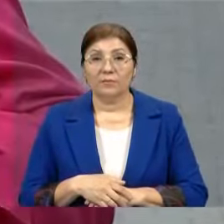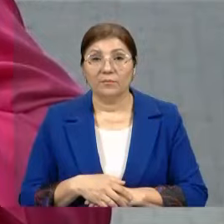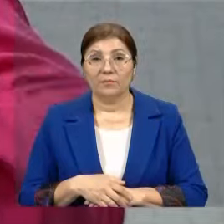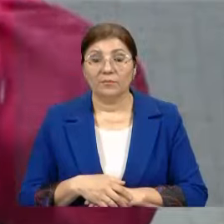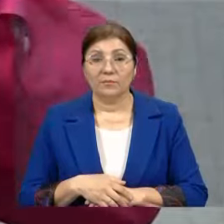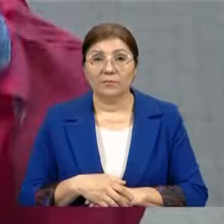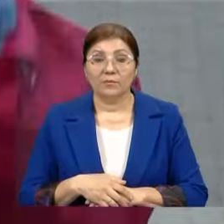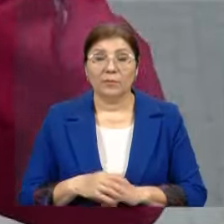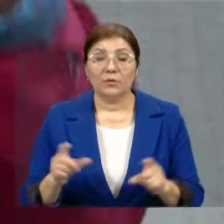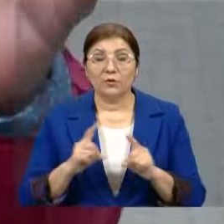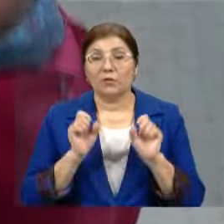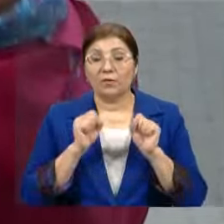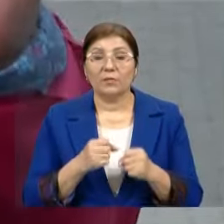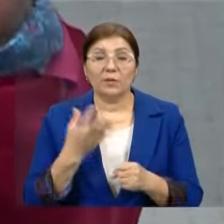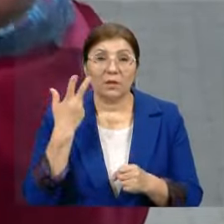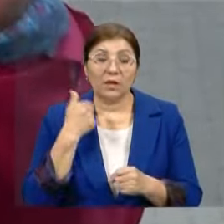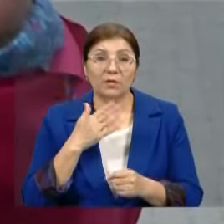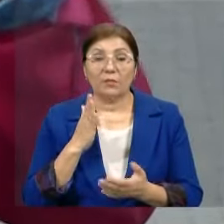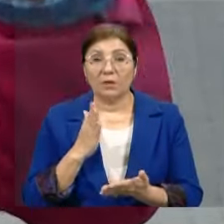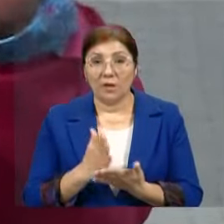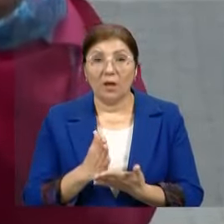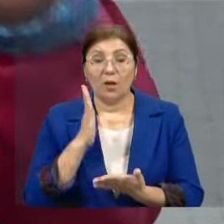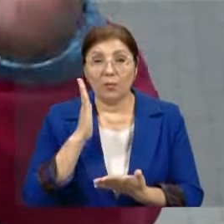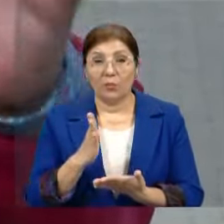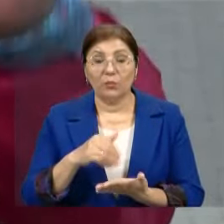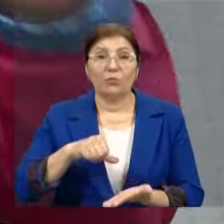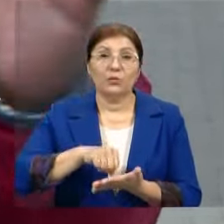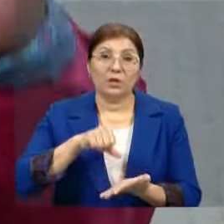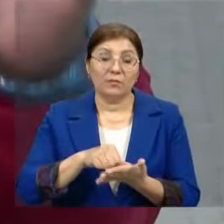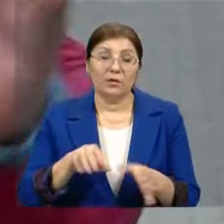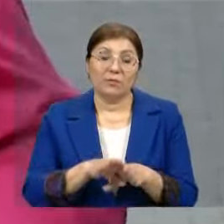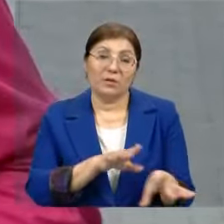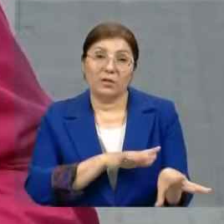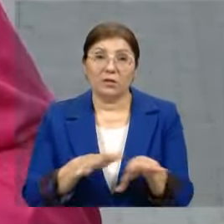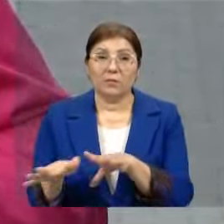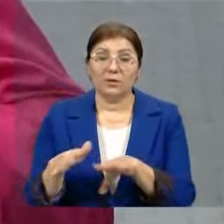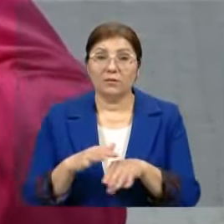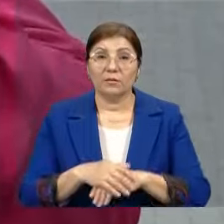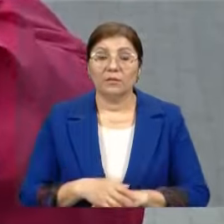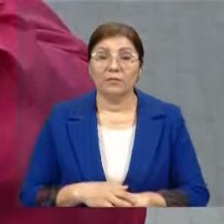угрозу, что, возможно, когда-нибудь я проявлю патриотизм по защите Родины.